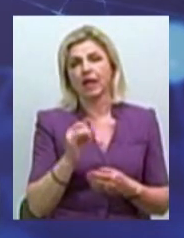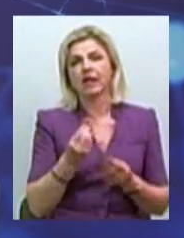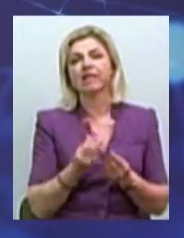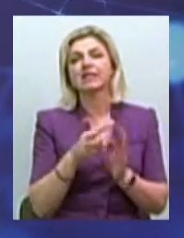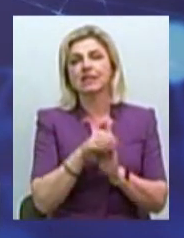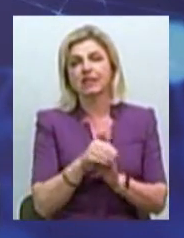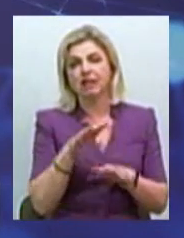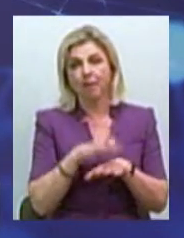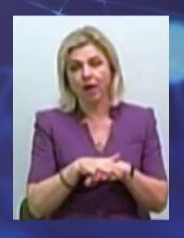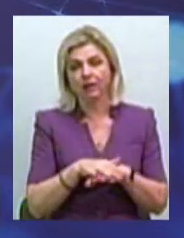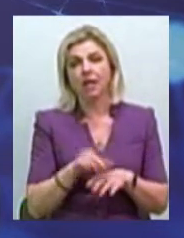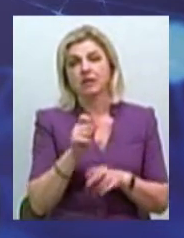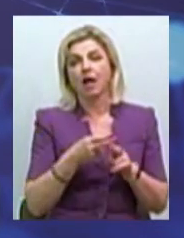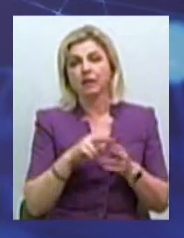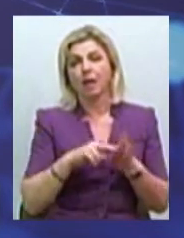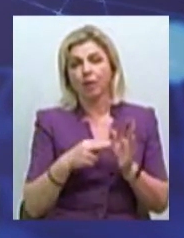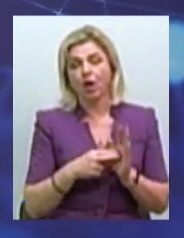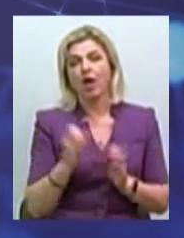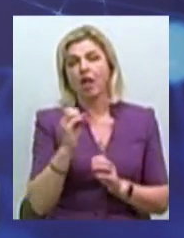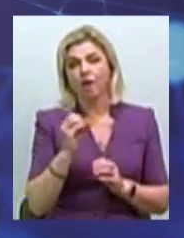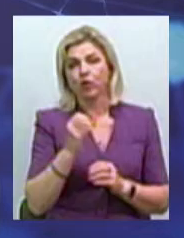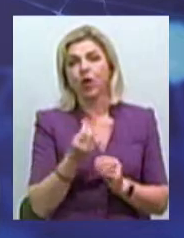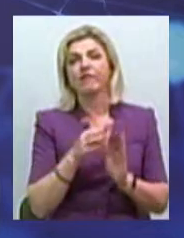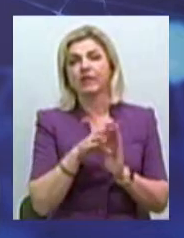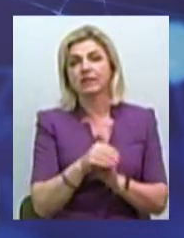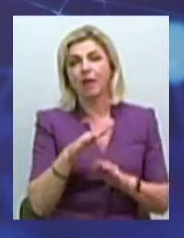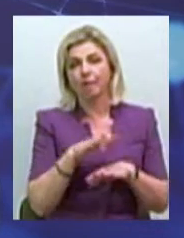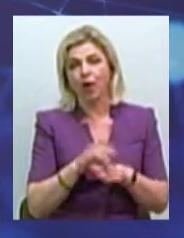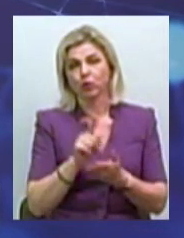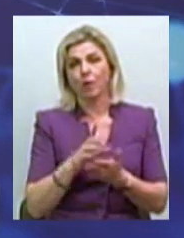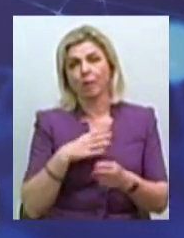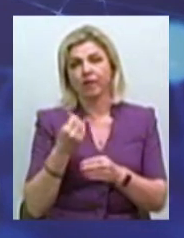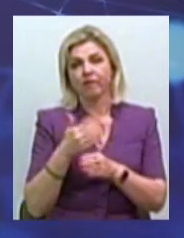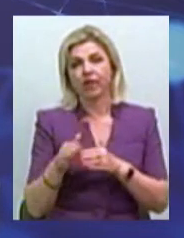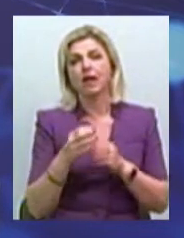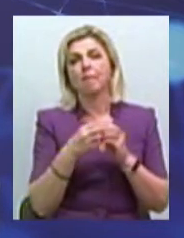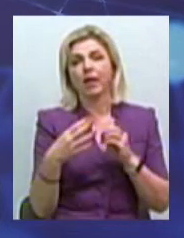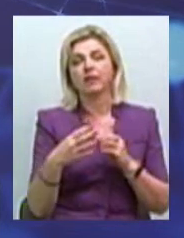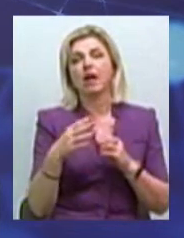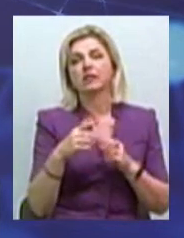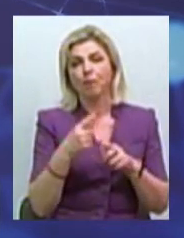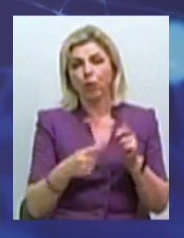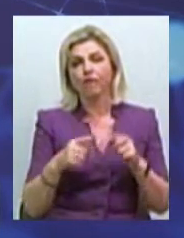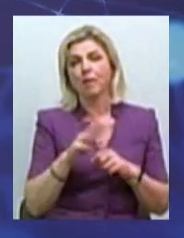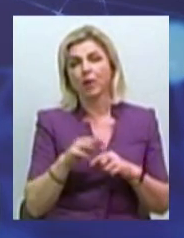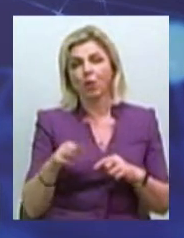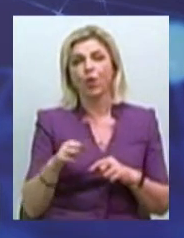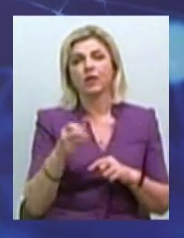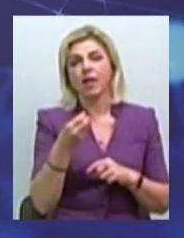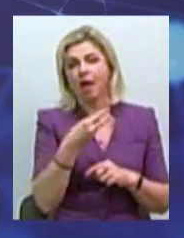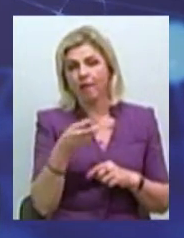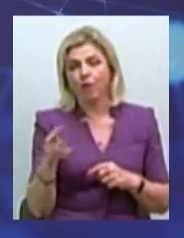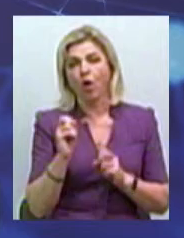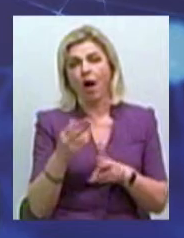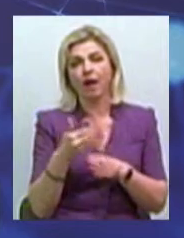За цим проєктом Європейський інвестиційний банк мав надати 15,5 мільйонів євро в якості кредиту, та